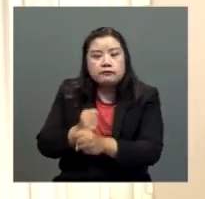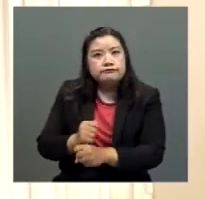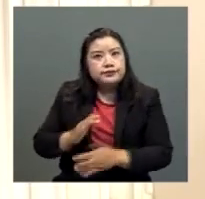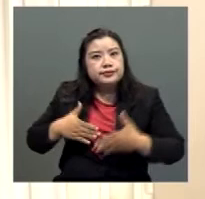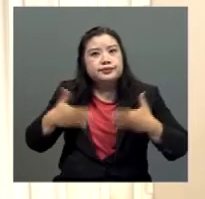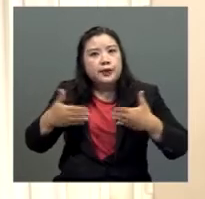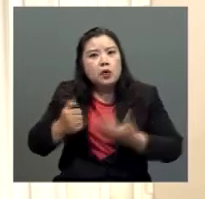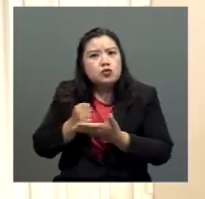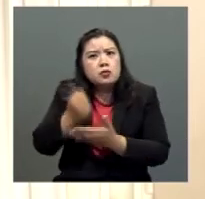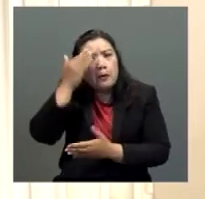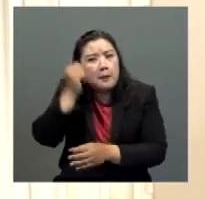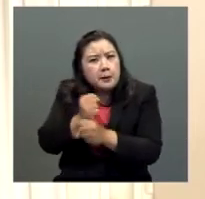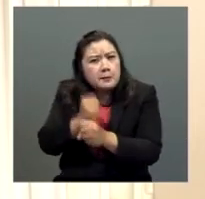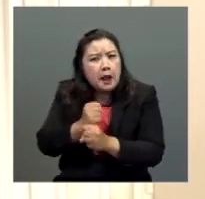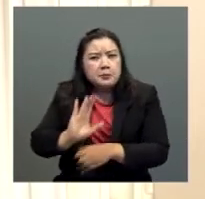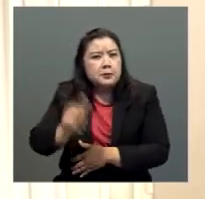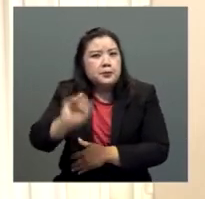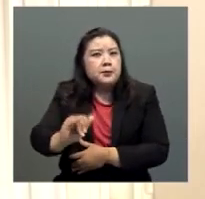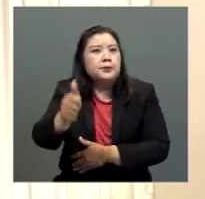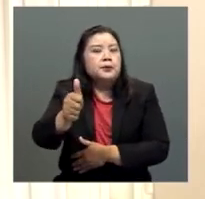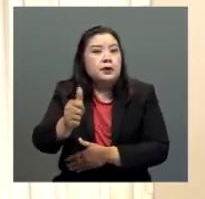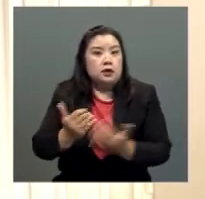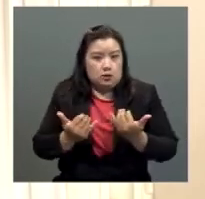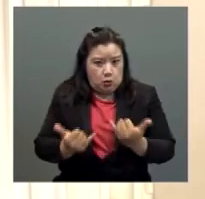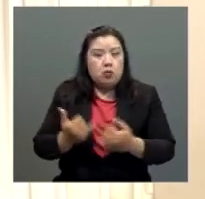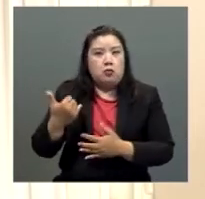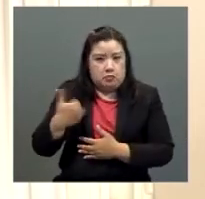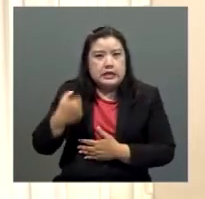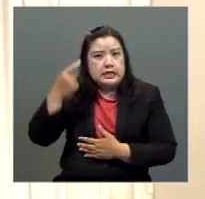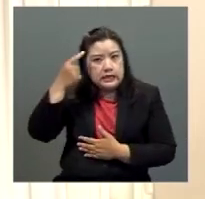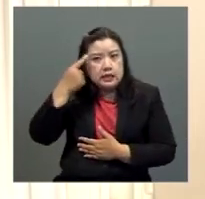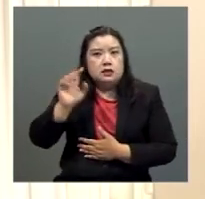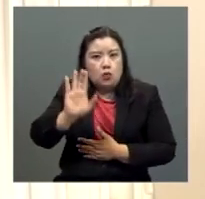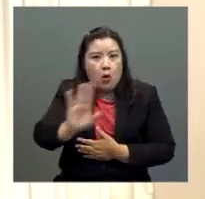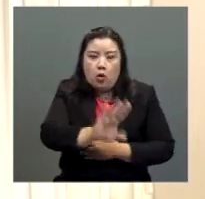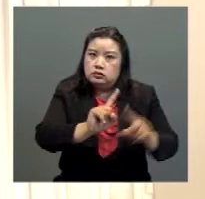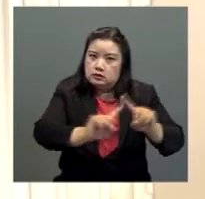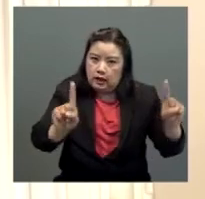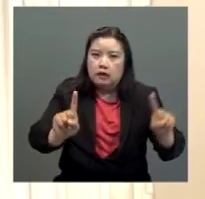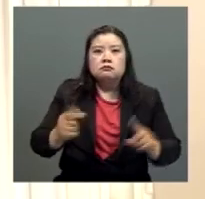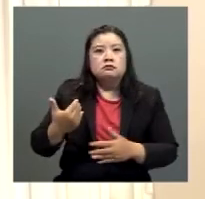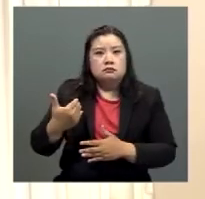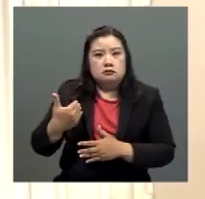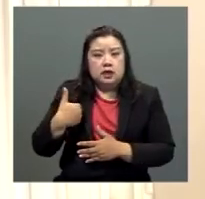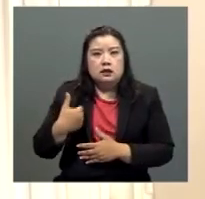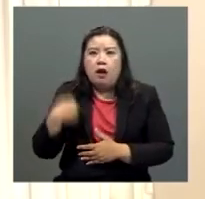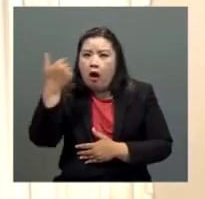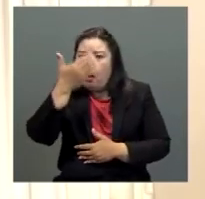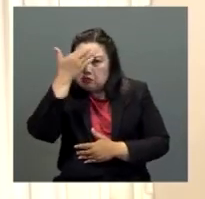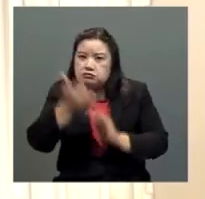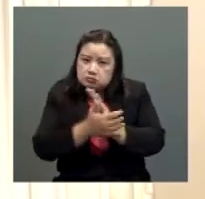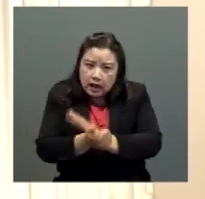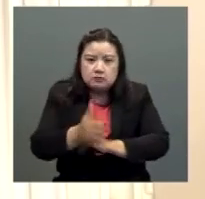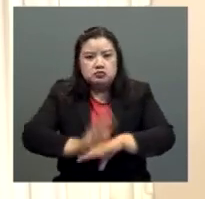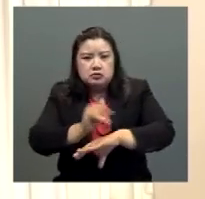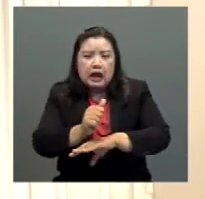งขึ้นในสถานการณ์เช่นนี้ย่อมมีความคิดเห็นที่หลากหลายแม้กระทั่งในกลุ่มผู้ที่มีความรู้ความเชี่ยวชาญด้วยกัน